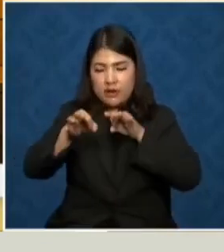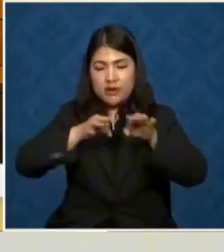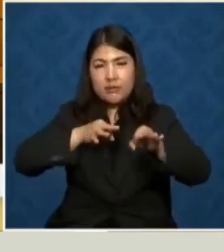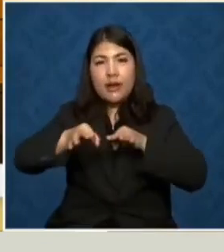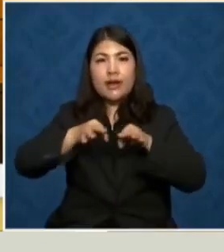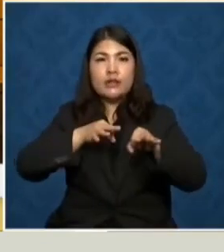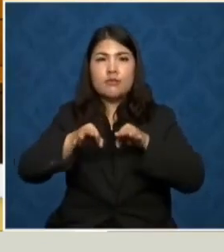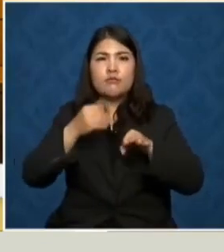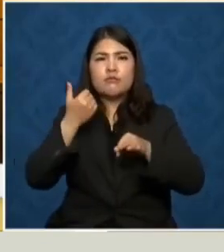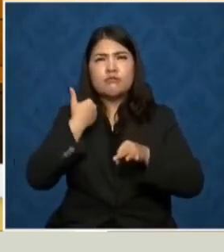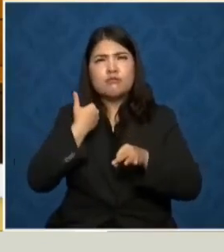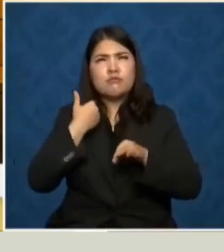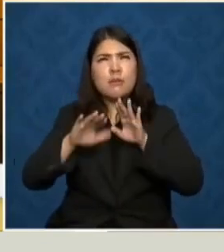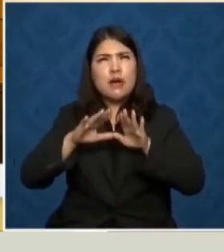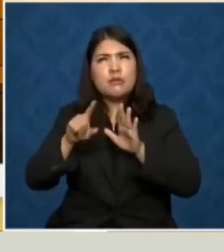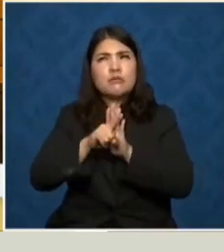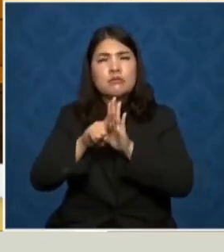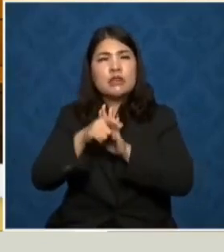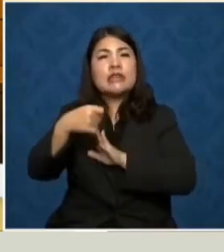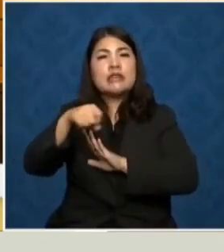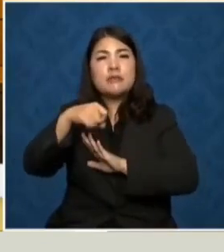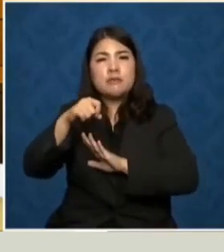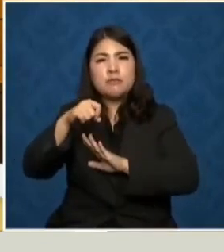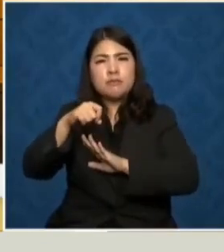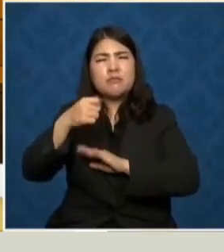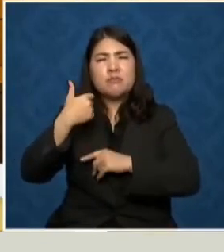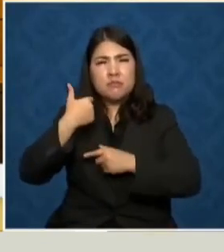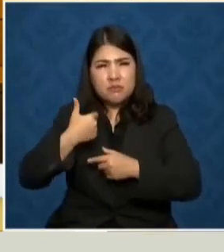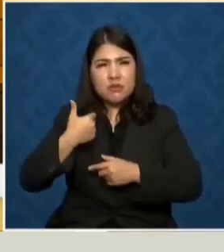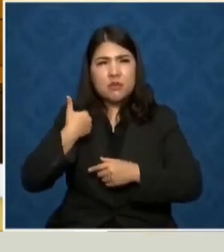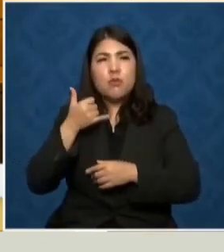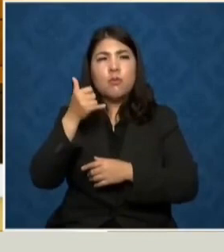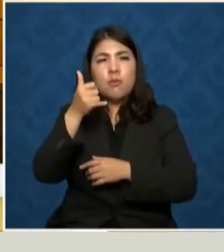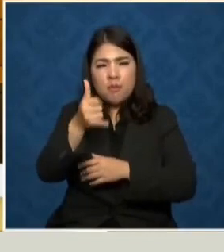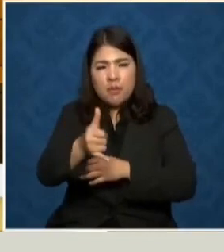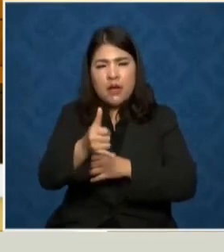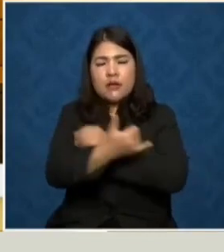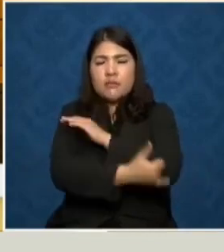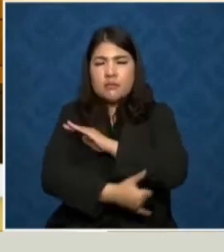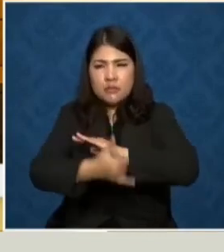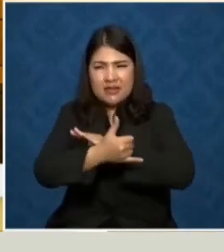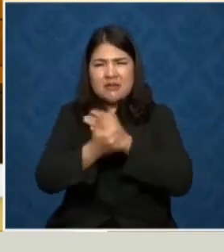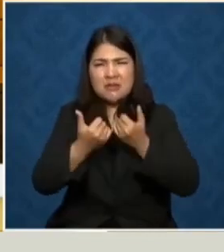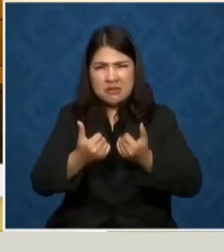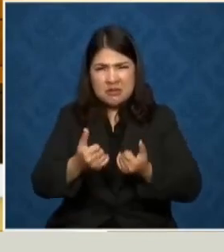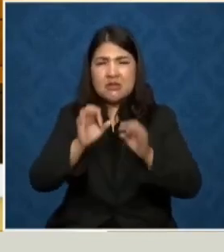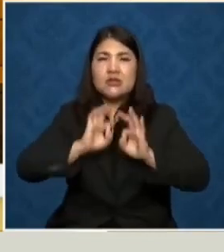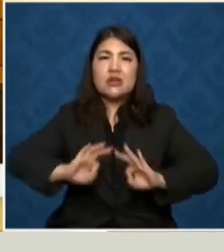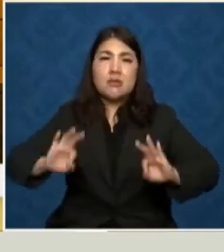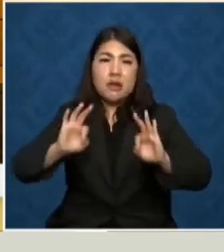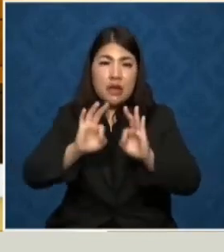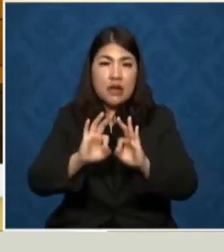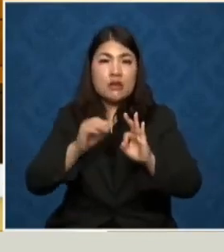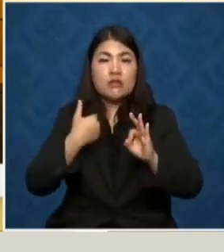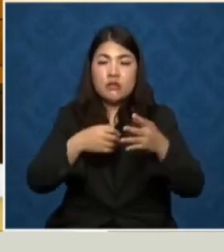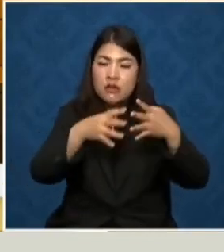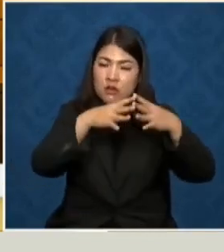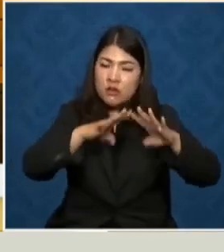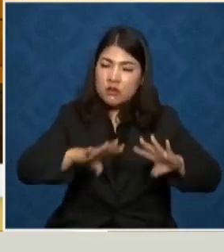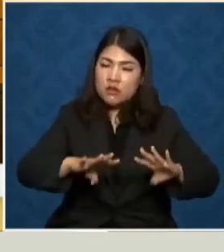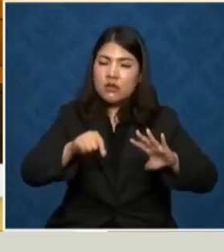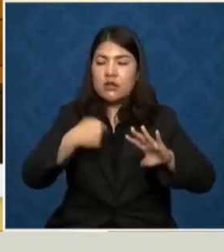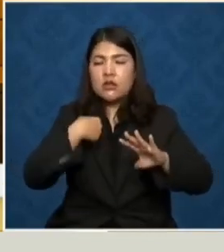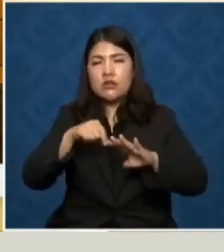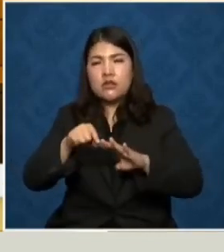ครับว่าจาก10กว่าครั้งเนี่ยก็เกือบครึ่งนึงอ่ะเป็นเรื่องที่เราควรจะต้องไปนะครับเป็นเรื่องของอาเซียนนะครับเป็นเรื่องของประจ